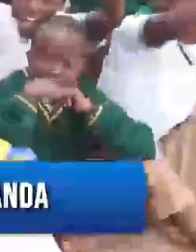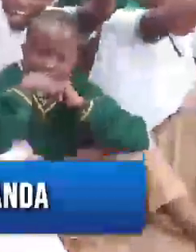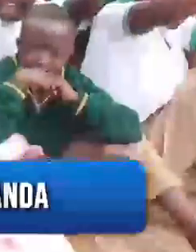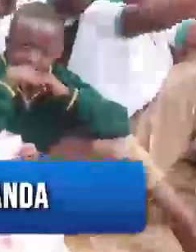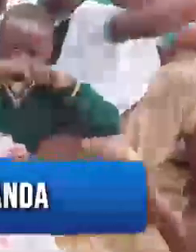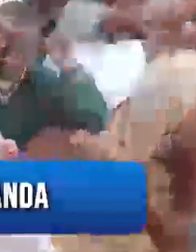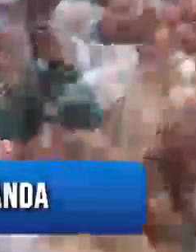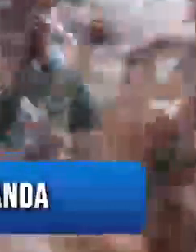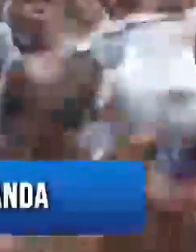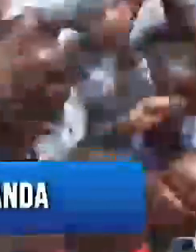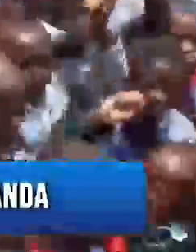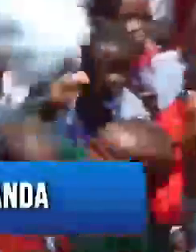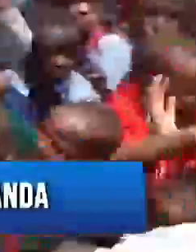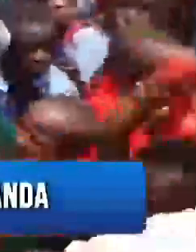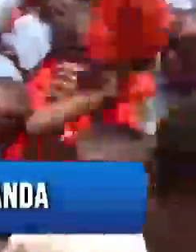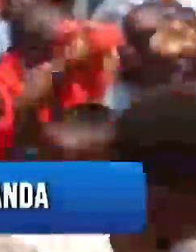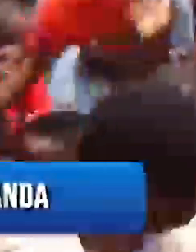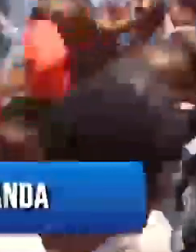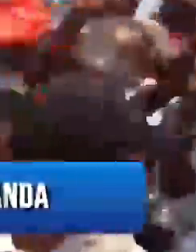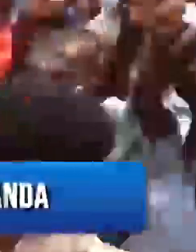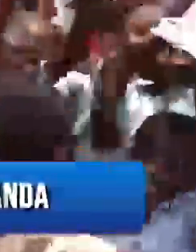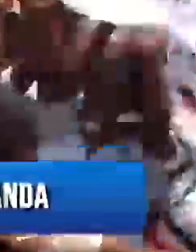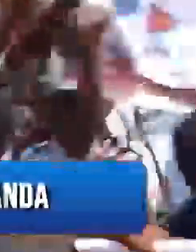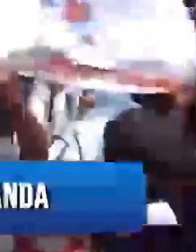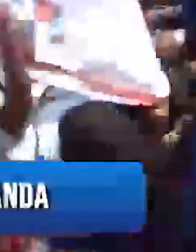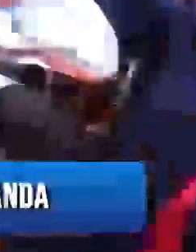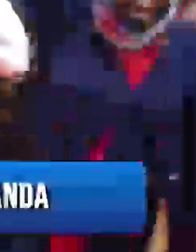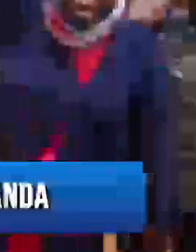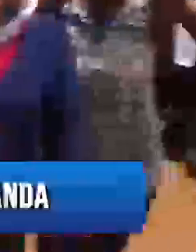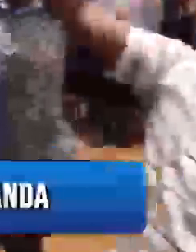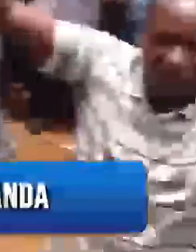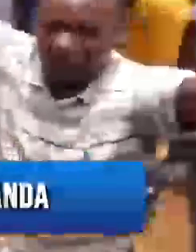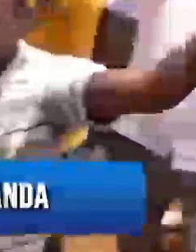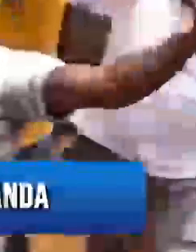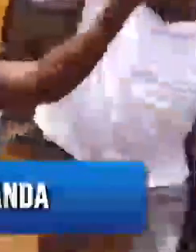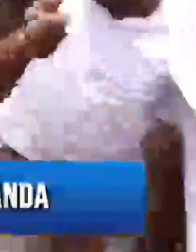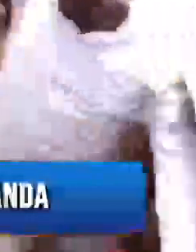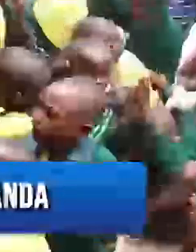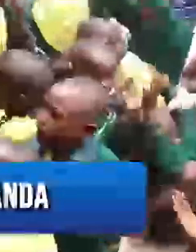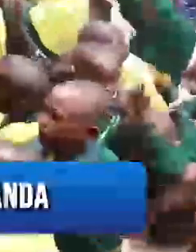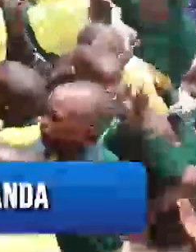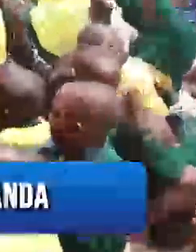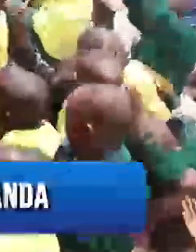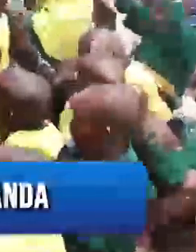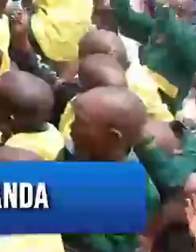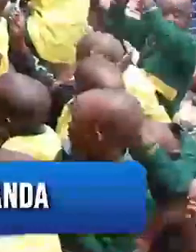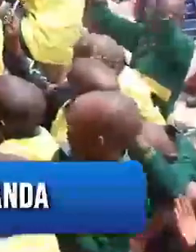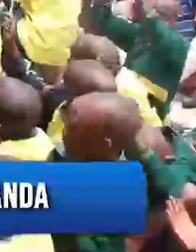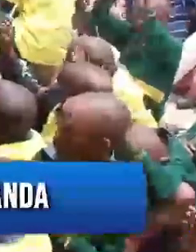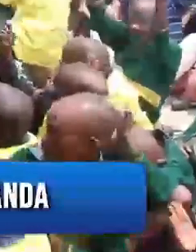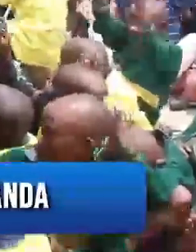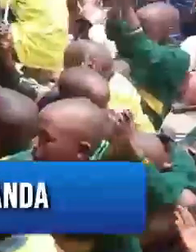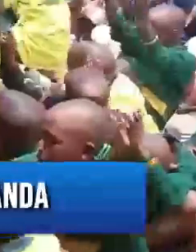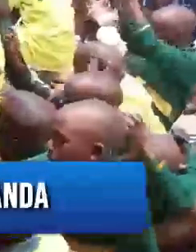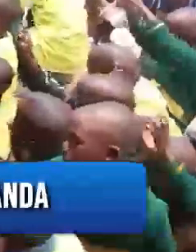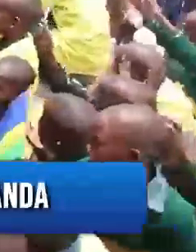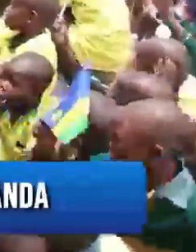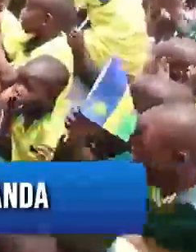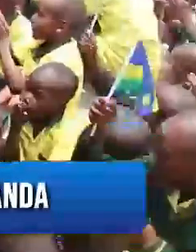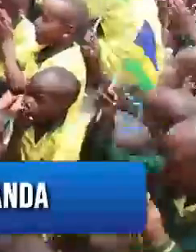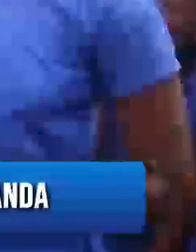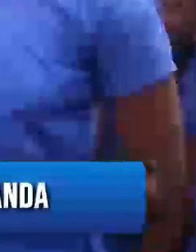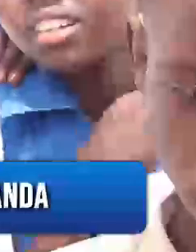Groupe Scolaire Ruhango Catholique cyo mu karere ka Ruhango babigarutseho ubwo iyi gahunda yakorwaga mu bihe byatambutse nubwo hakiri imbogamizi